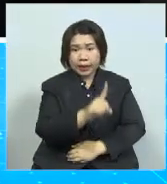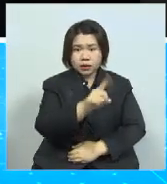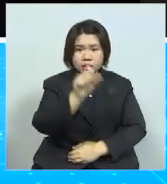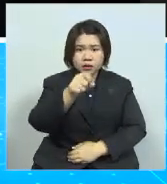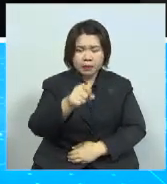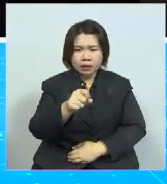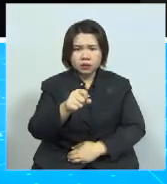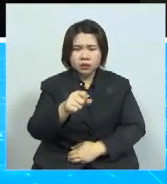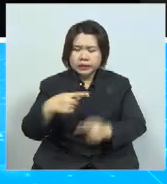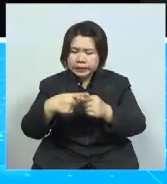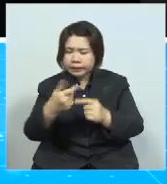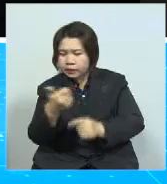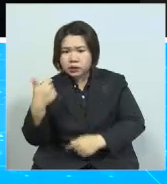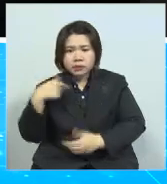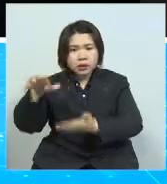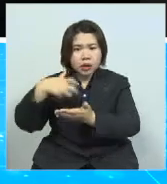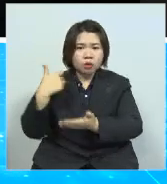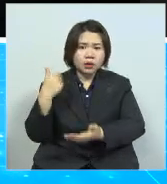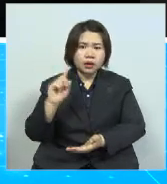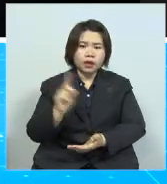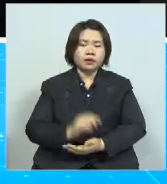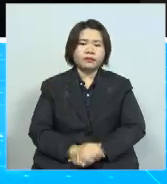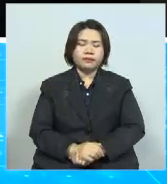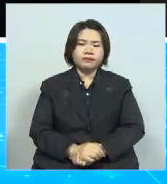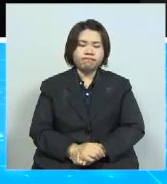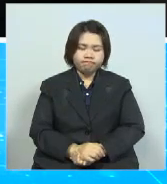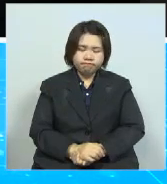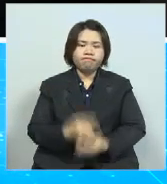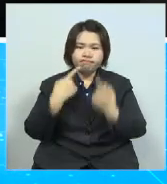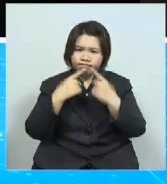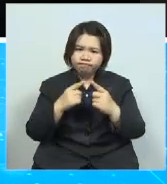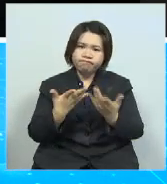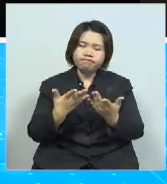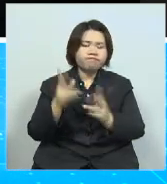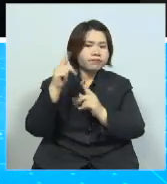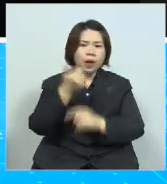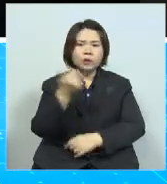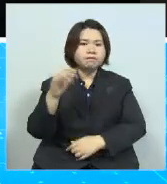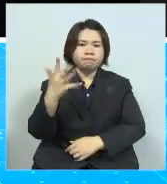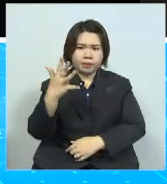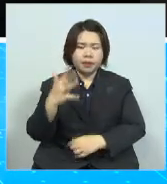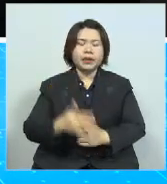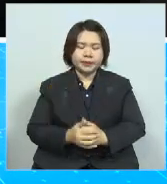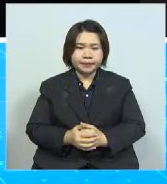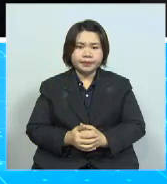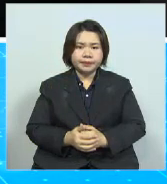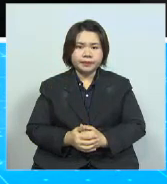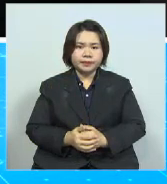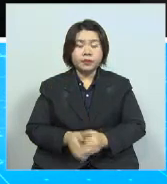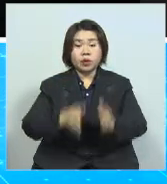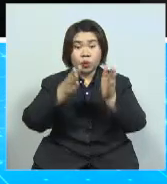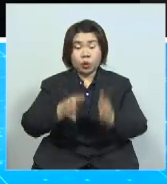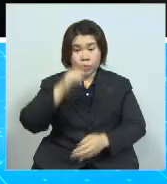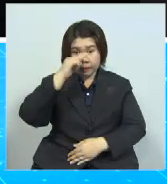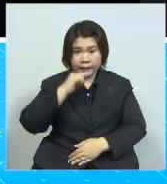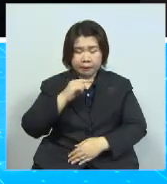มได้รับรายงานอะไรเข้ามาเพิ่มเติมไหมคะท่านรัฐมนตรีคะ ไม่มีข่าวเพิ่มเติมใดเกี่ยวกับเรื่องคนไทยที่